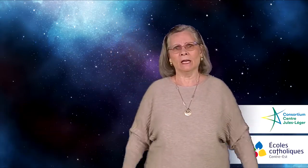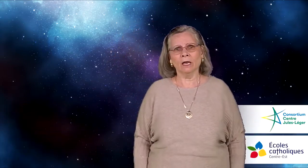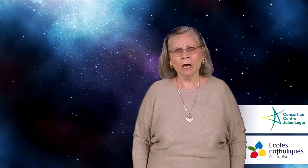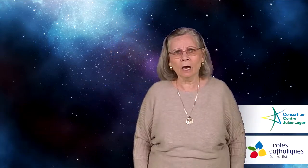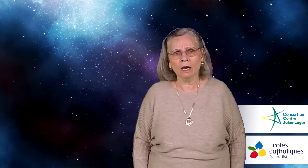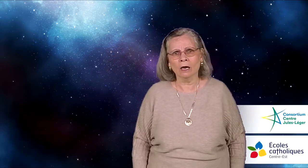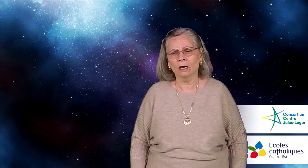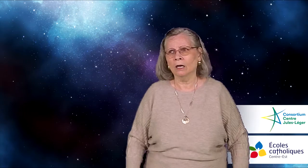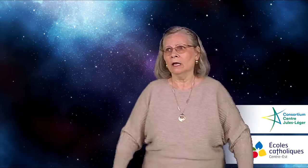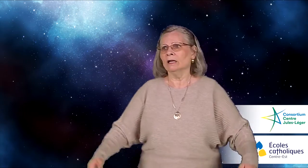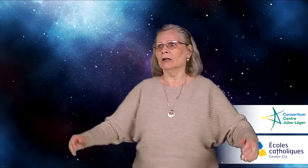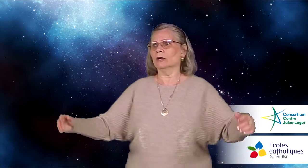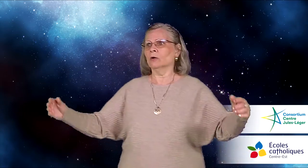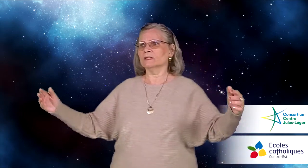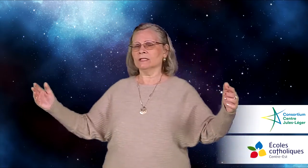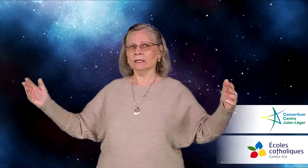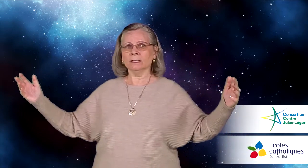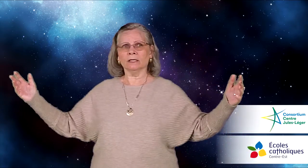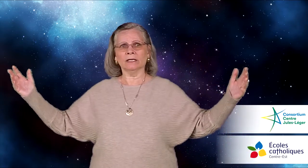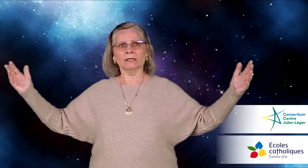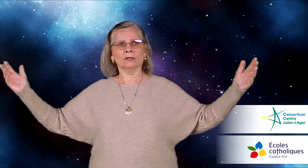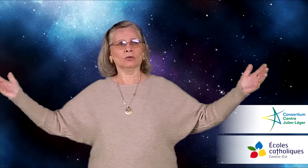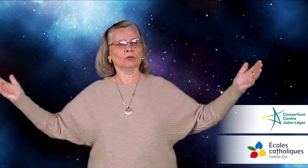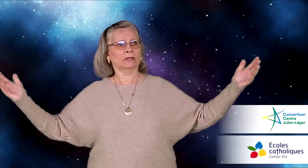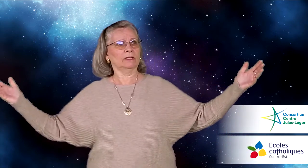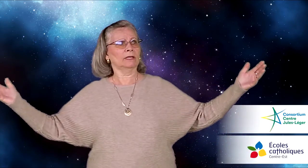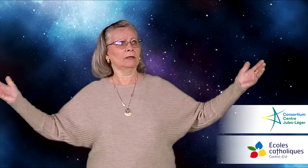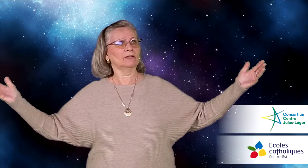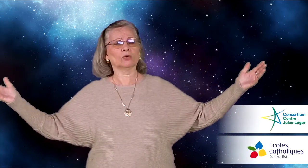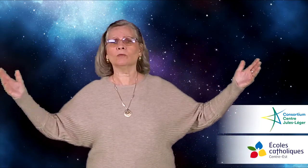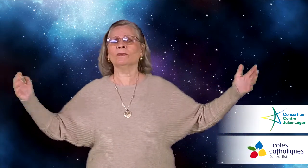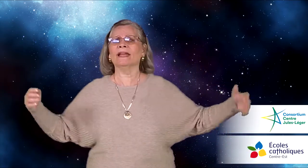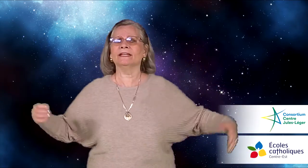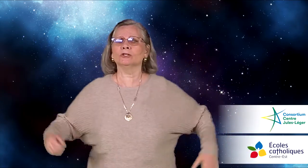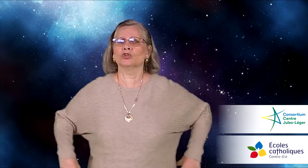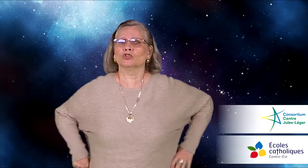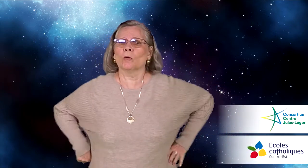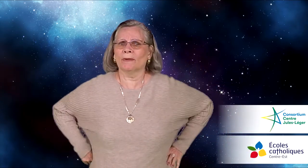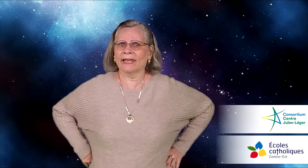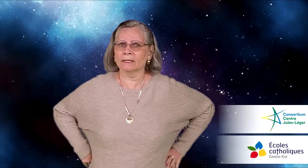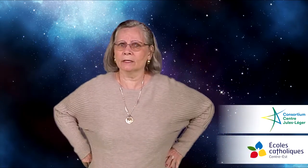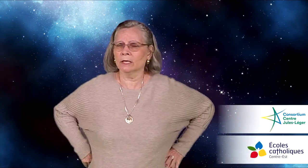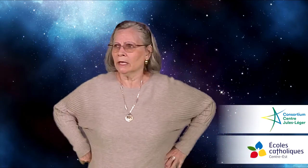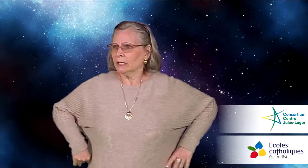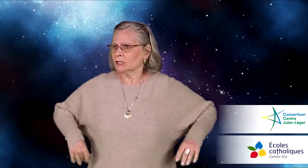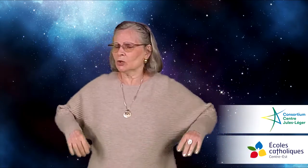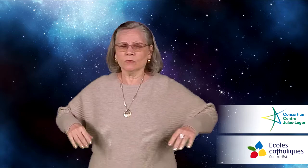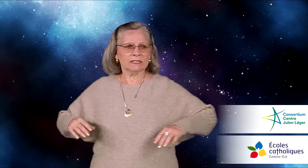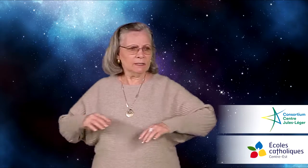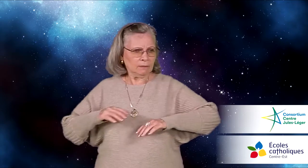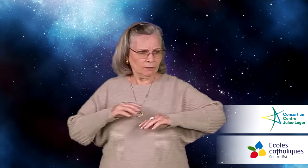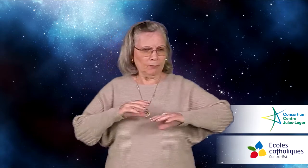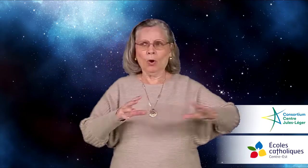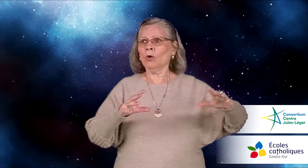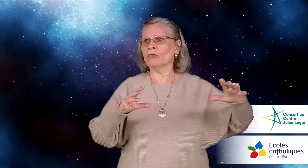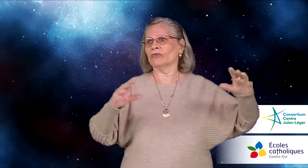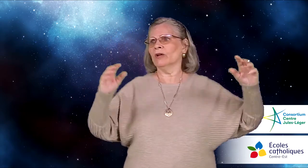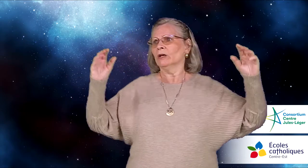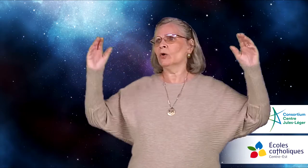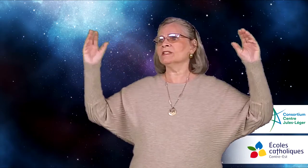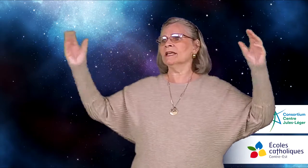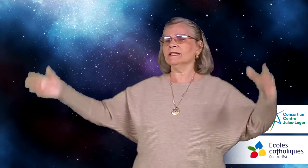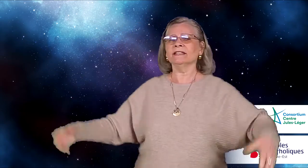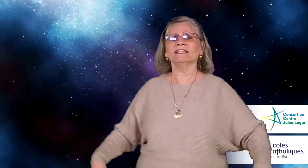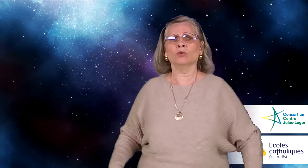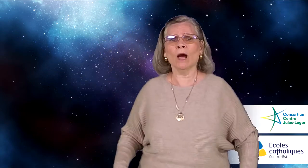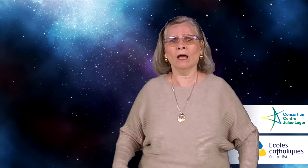Mais, là, le conseil des autres planètes se sont plaintes. Ils ont dit, « Mauve,